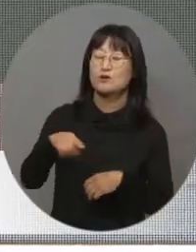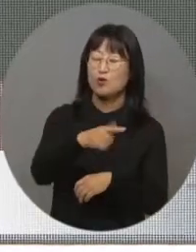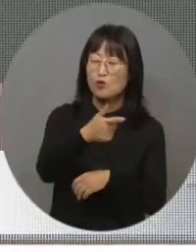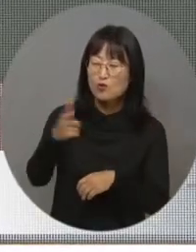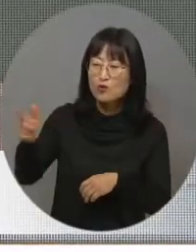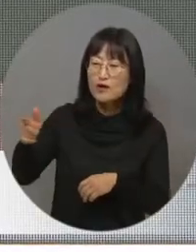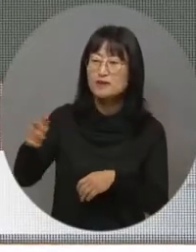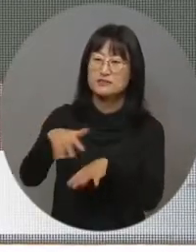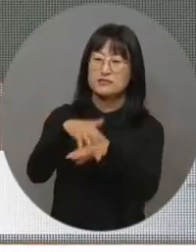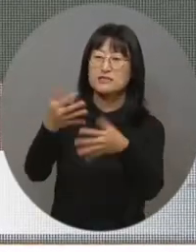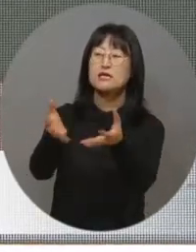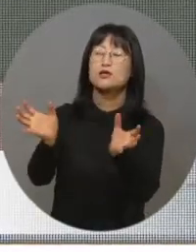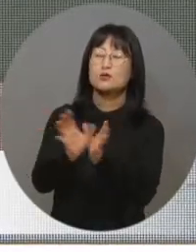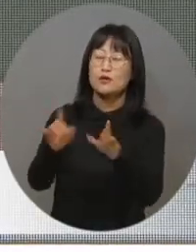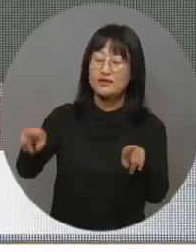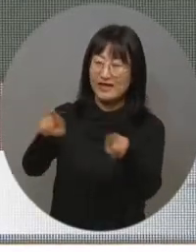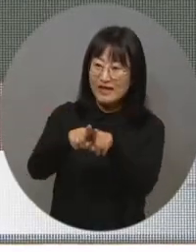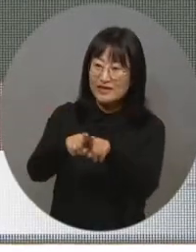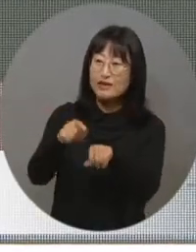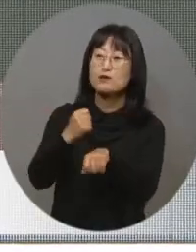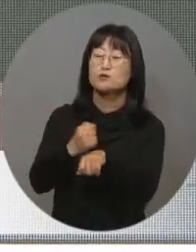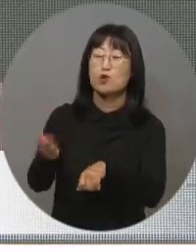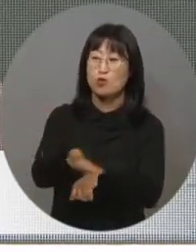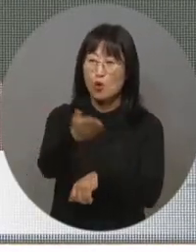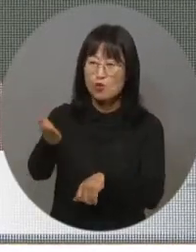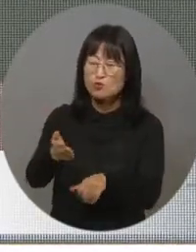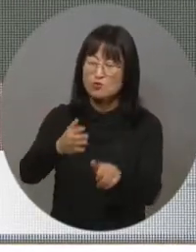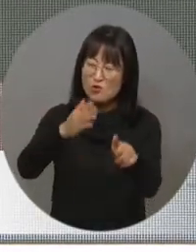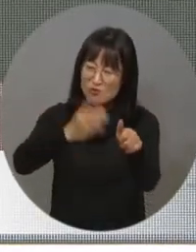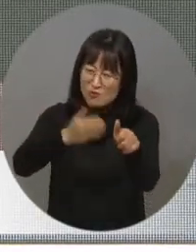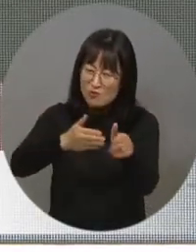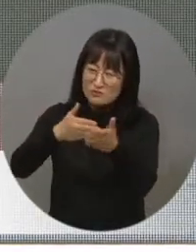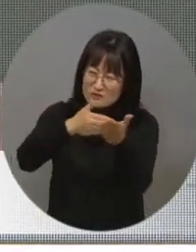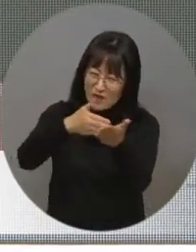노력에 함께해 주셔서 더 많은 요구를 하시고 더 많이